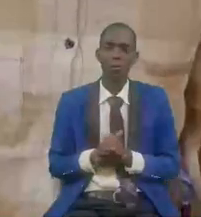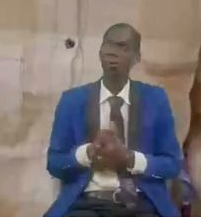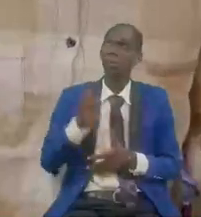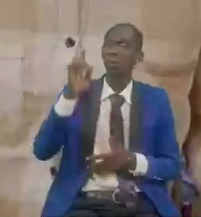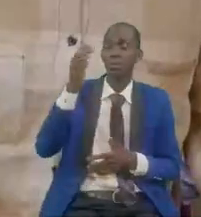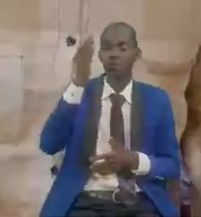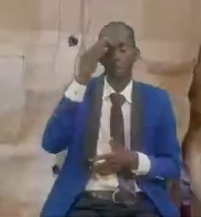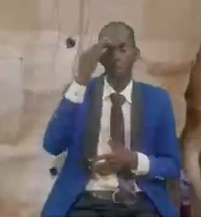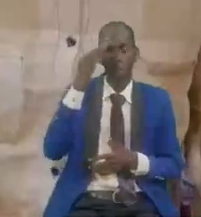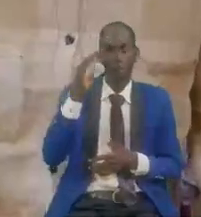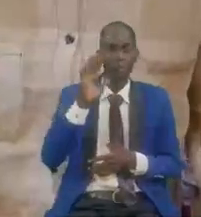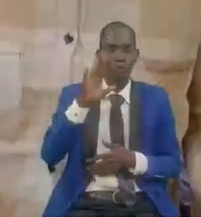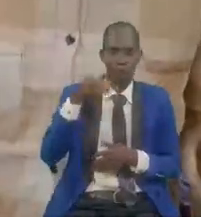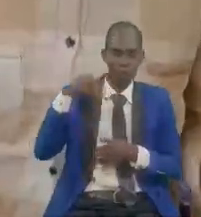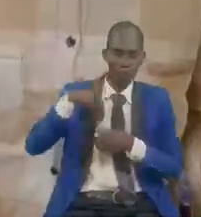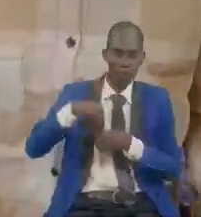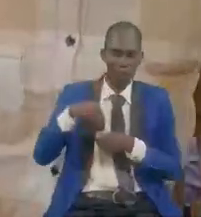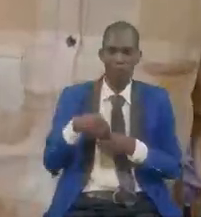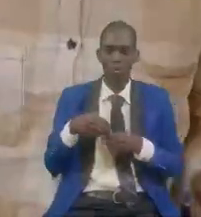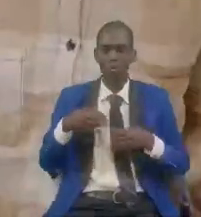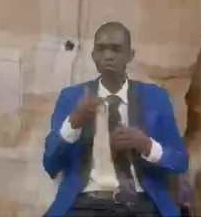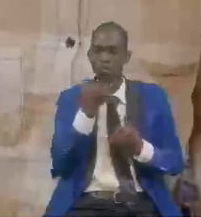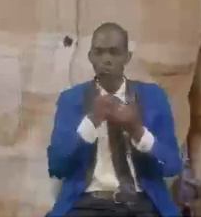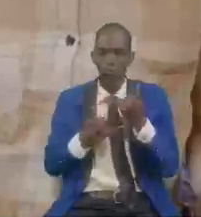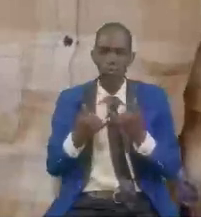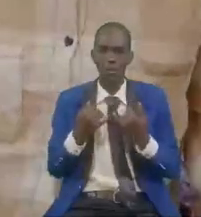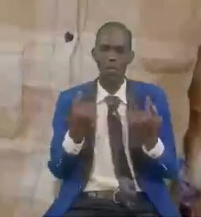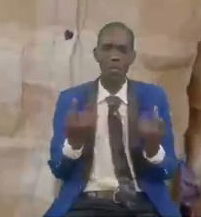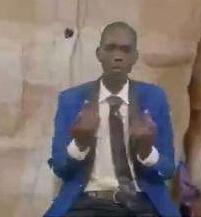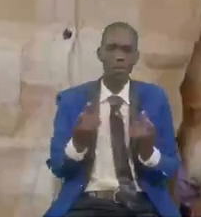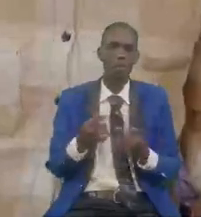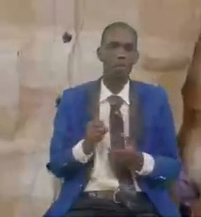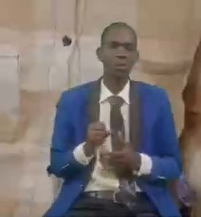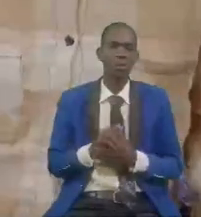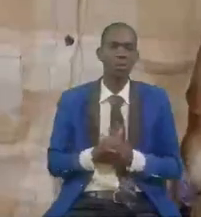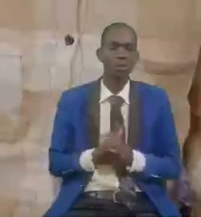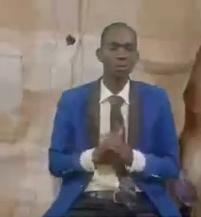Dieu connaît votre dépravation intérieure.